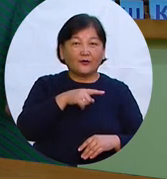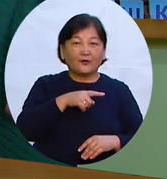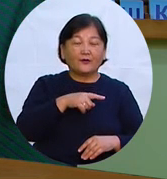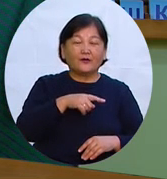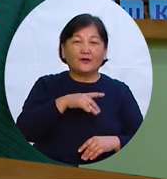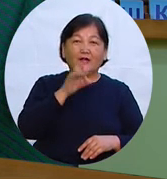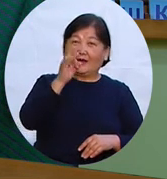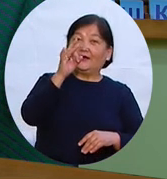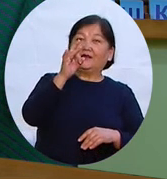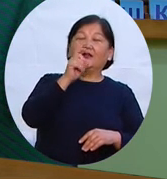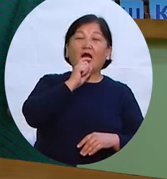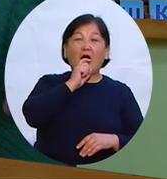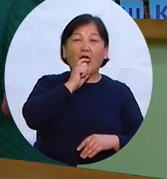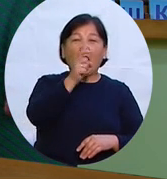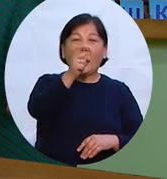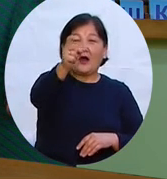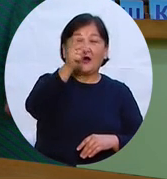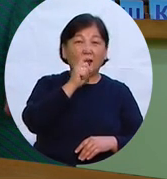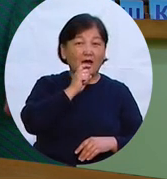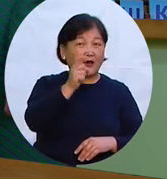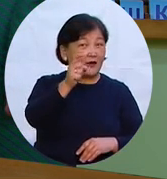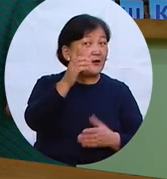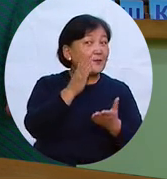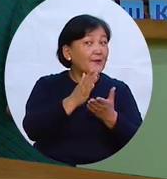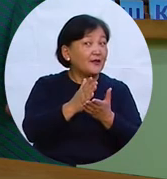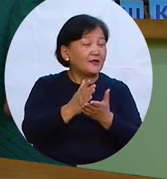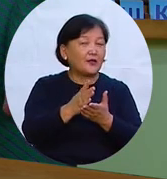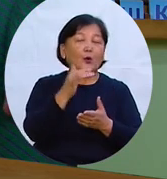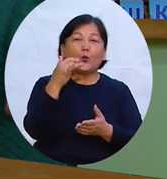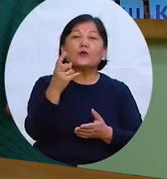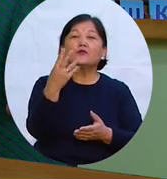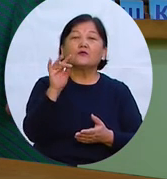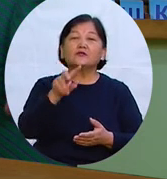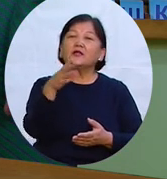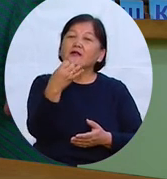хангинт л янцхадаг да тийм ээ. Тэгэхээр энэ ингэж уран дүрслэлийн аргаар